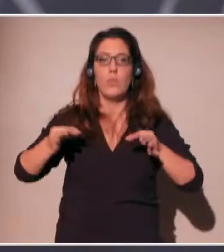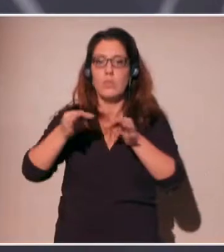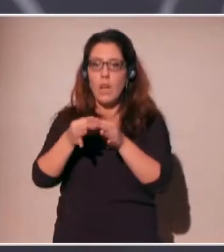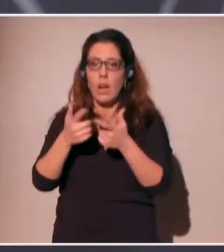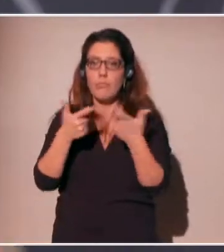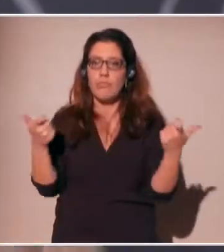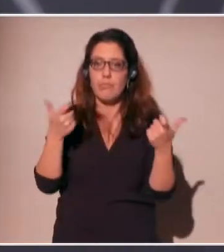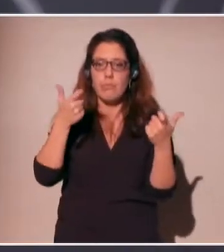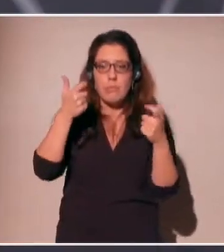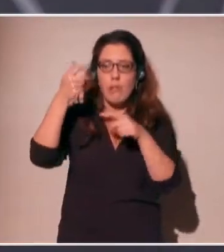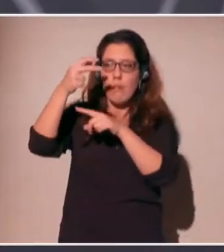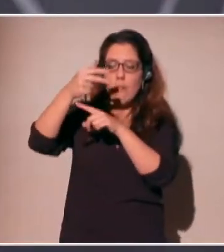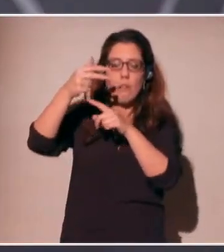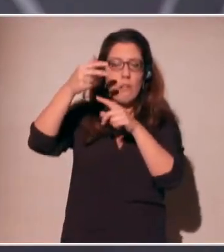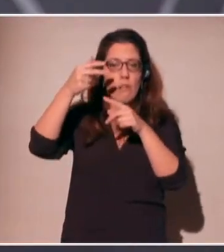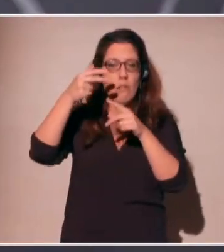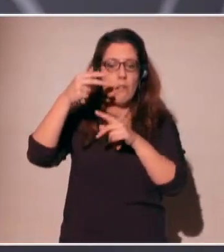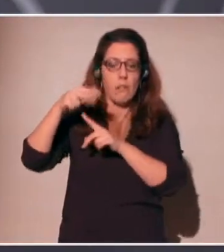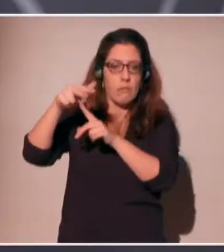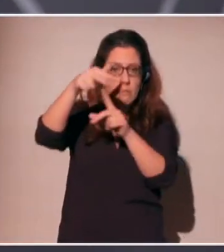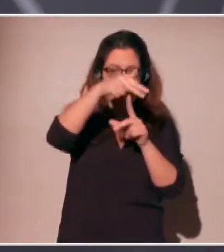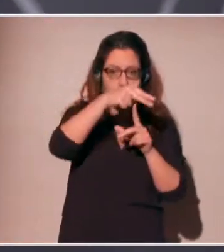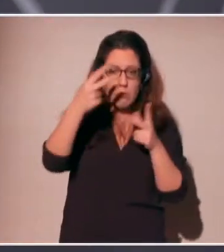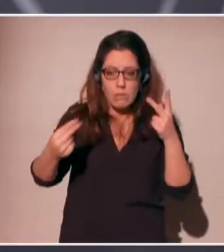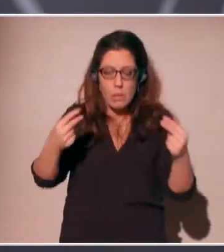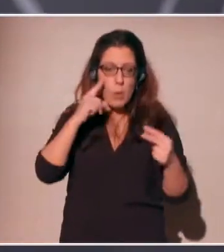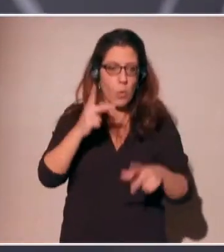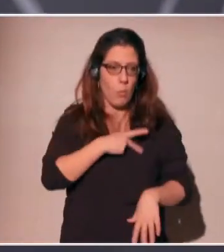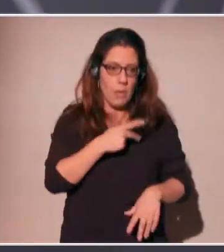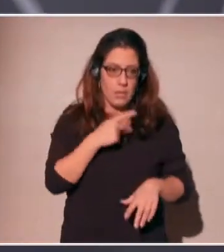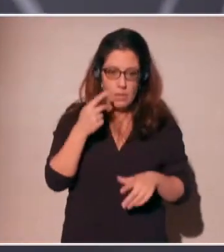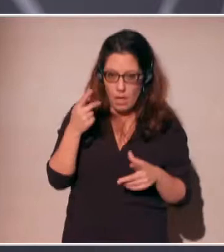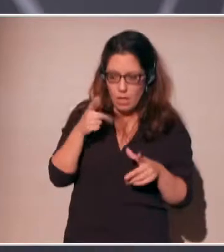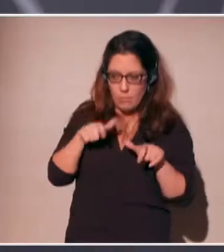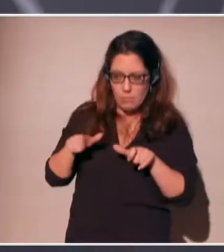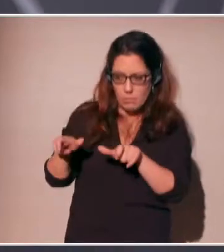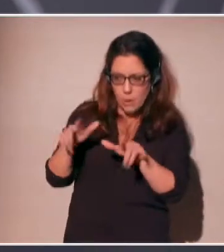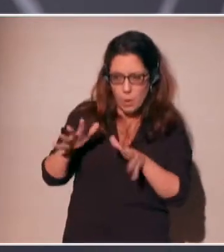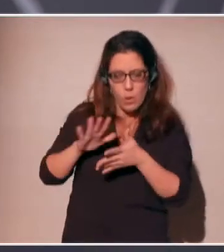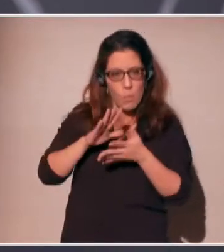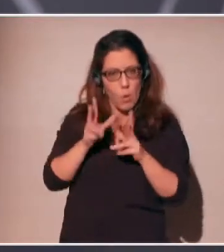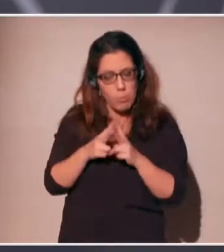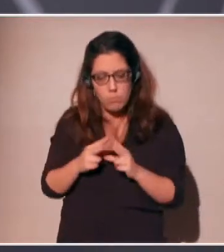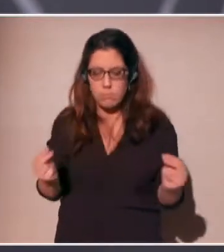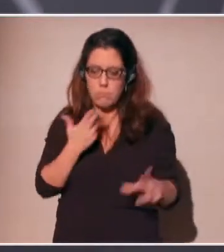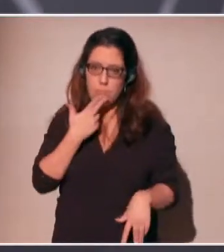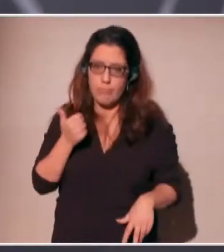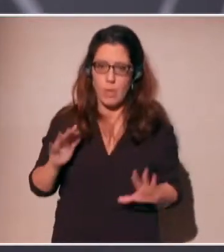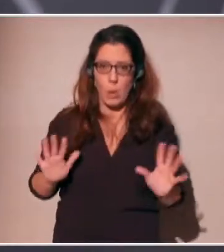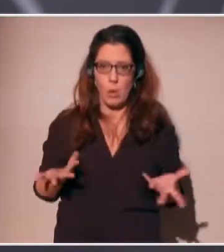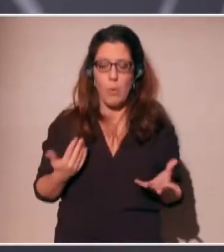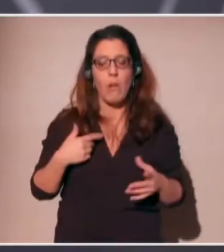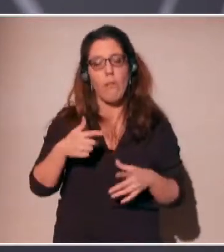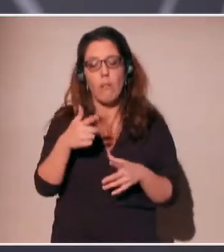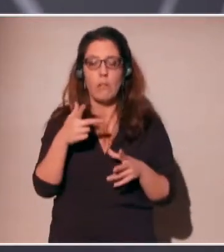médecins puissent suivre leurs pratiques d'hygiène. Alors évidemment, je ne vais pas rentrer dans le détail des algorithmes d'apprentissage profond ni